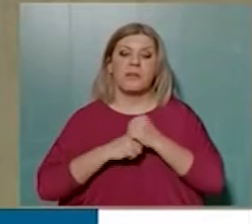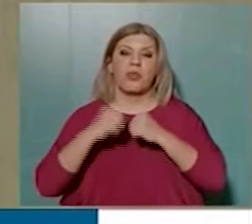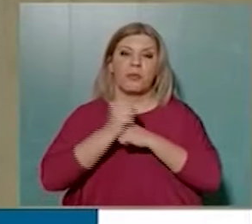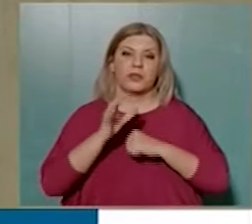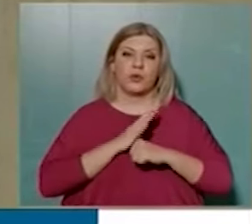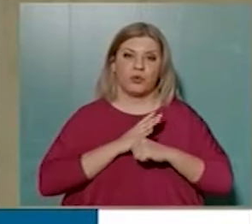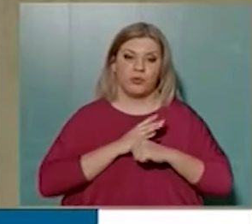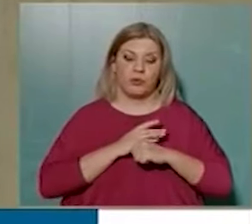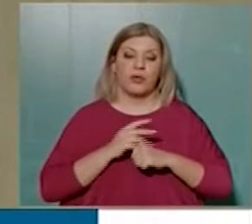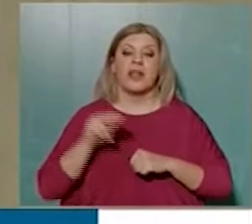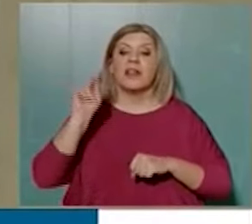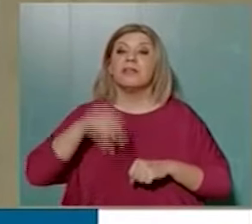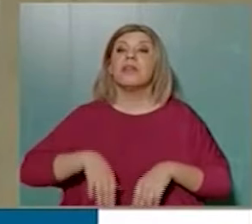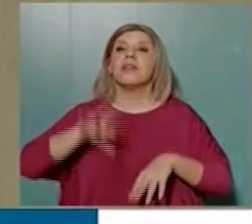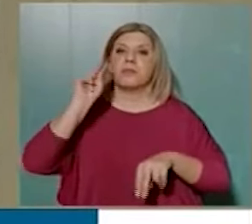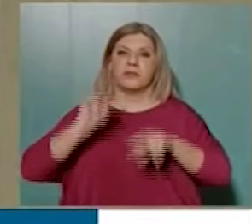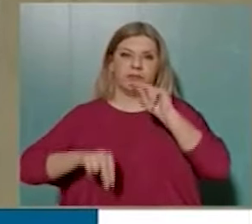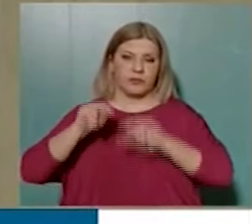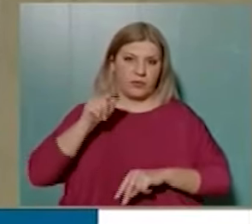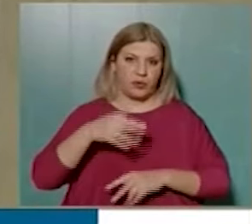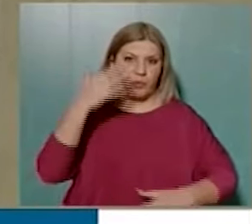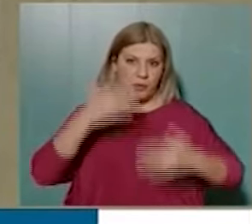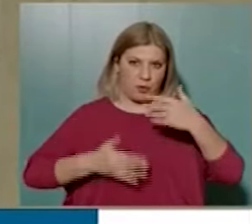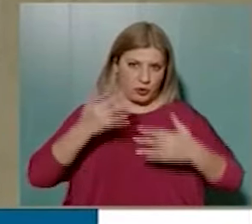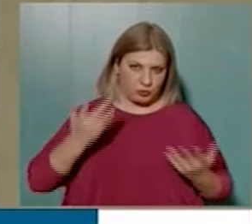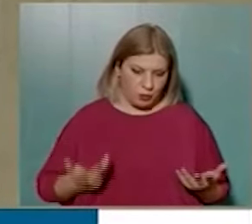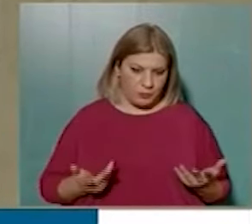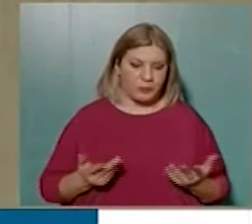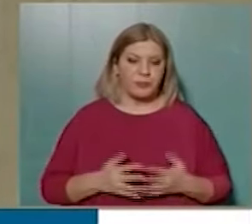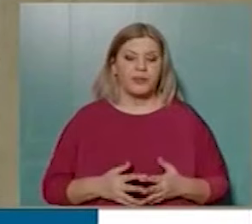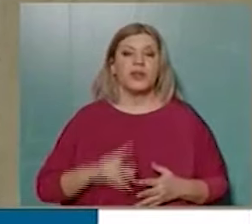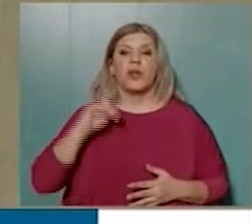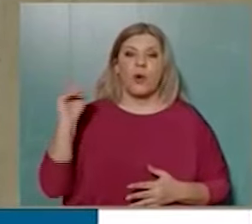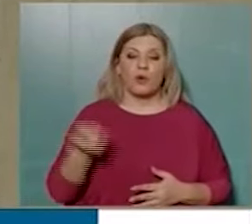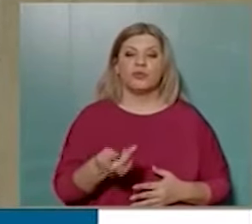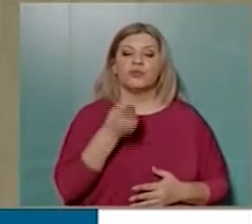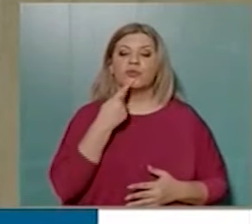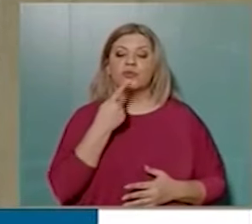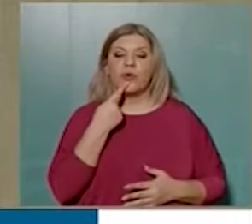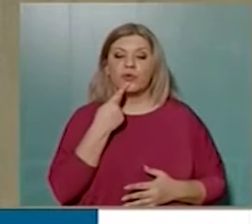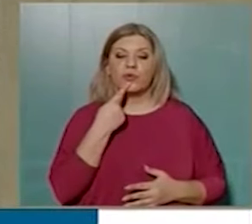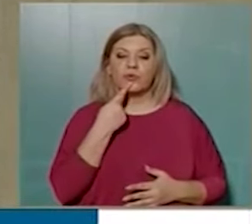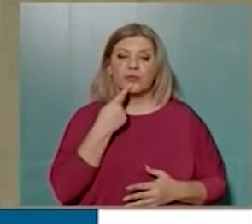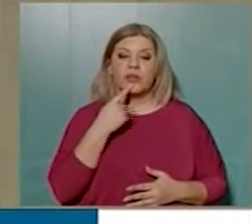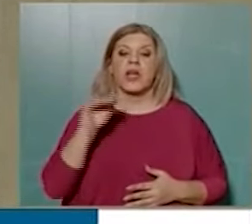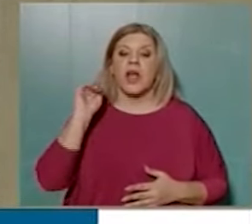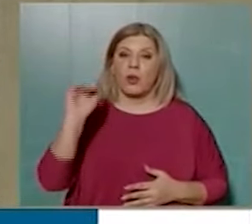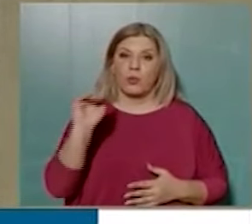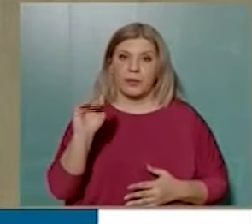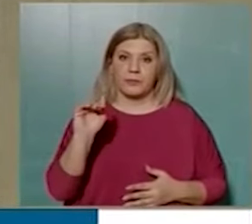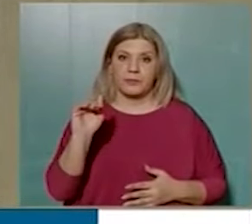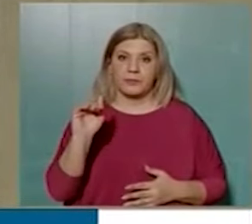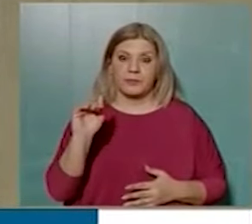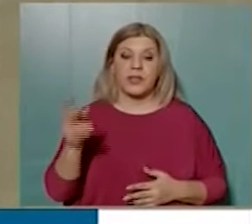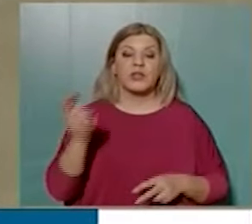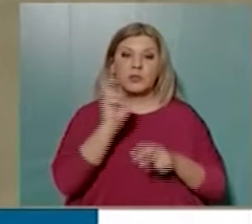λαό καταψηφίζουμε λοιπόν αυτόν τον προϋπολογισμό για όλους αυτούς τους λόγους και καλούμε και